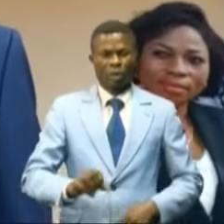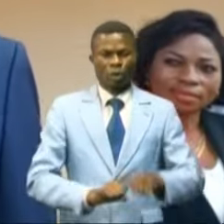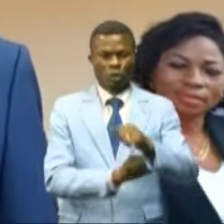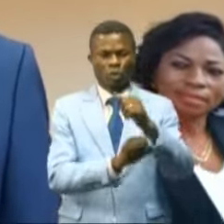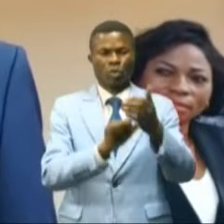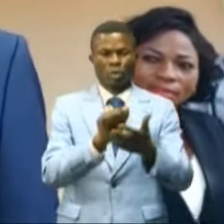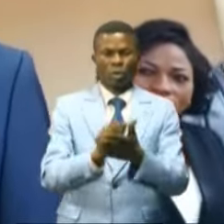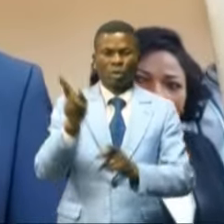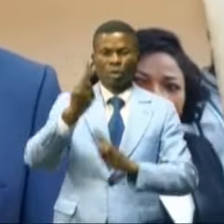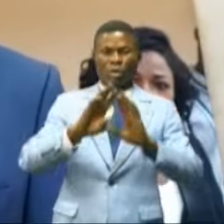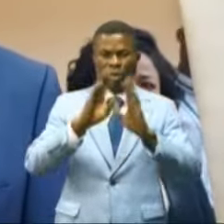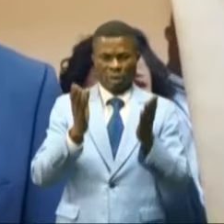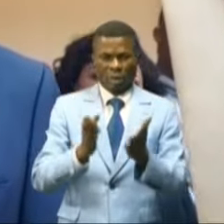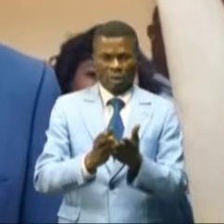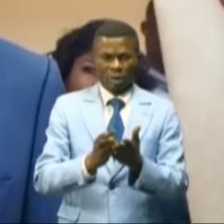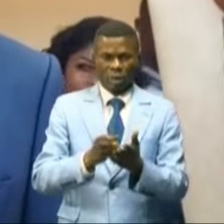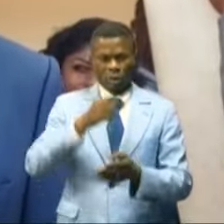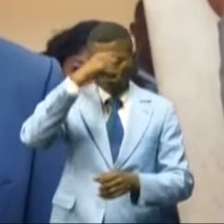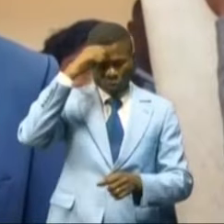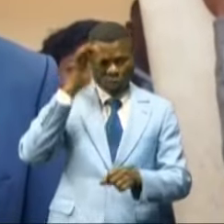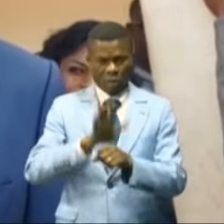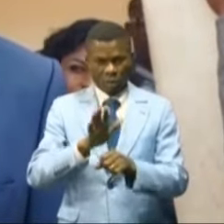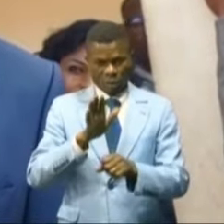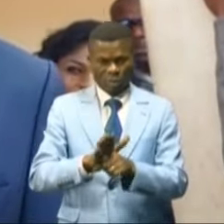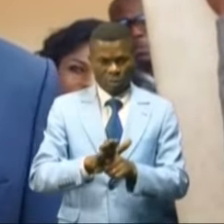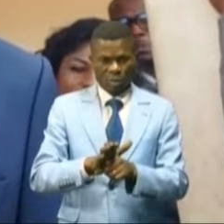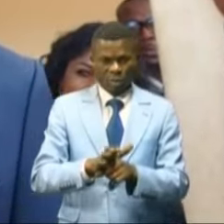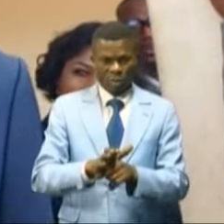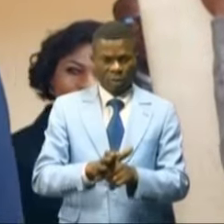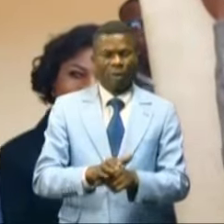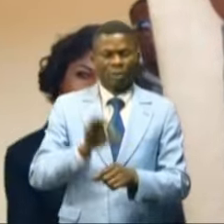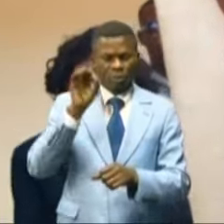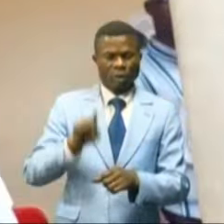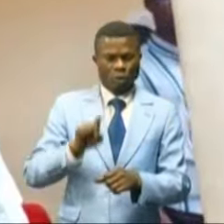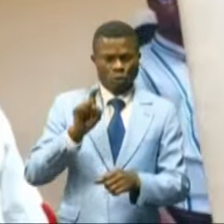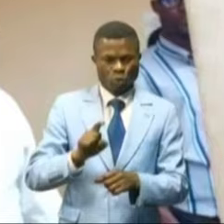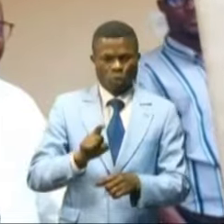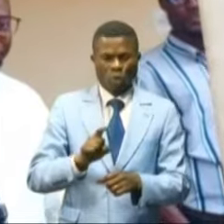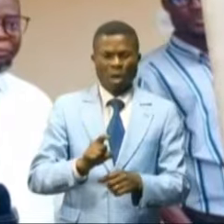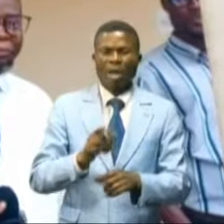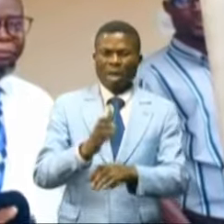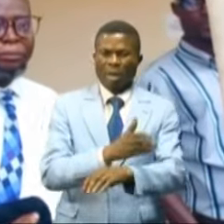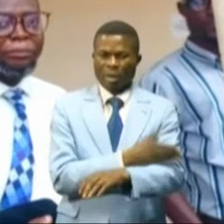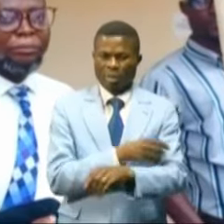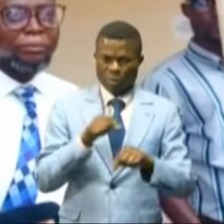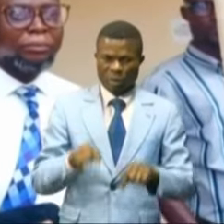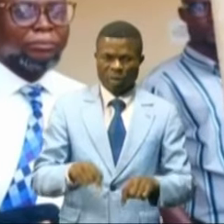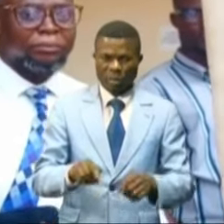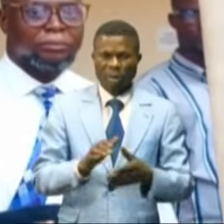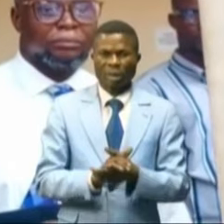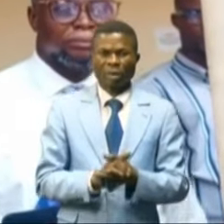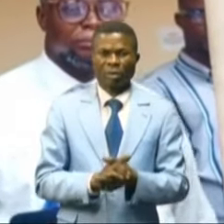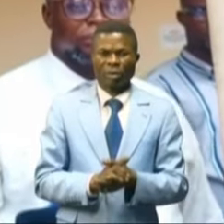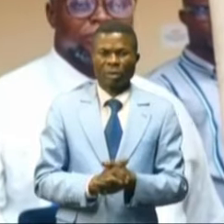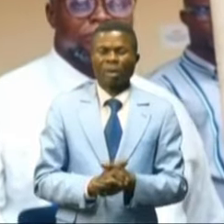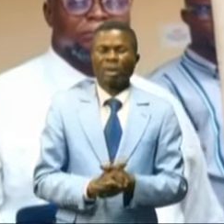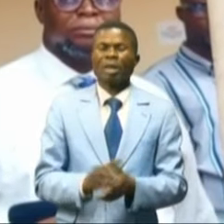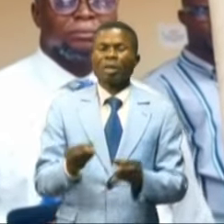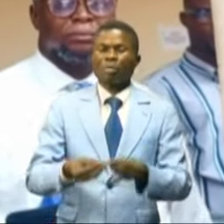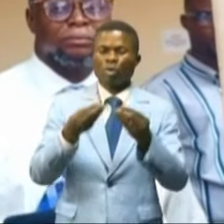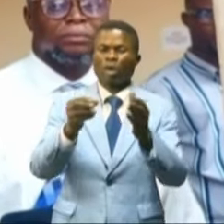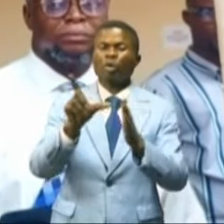La population congolaise sera exemptée de toute forme de tracasserie. Il y a une loi qui